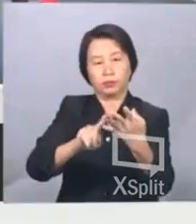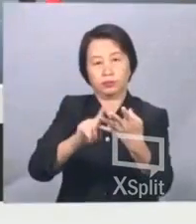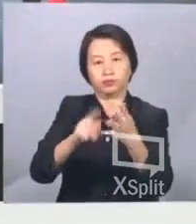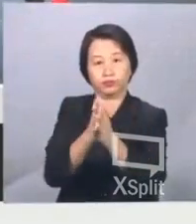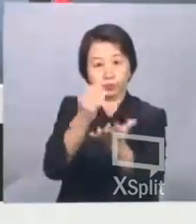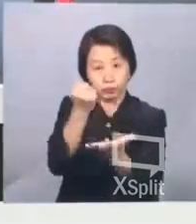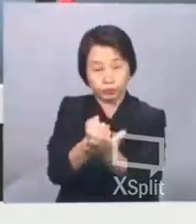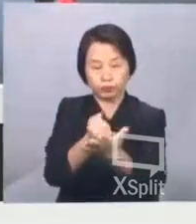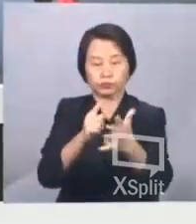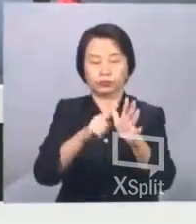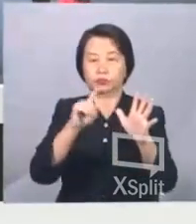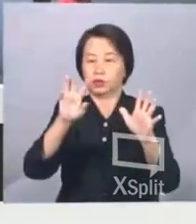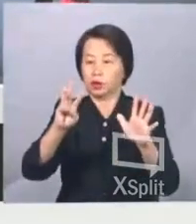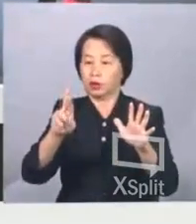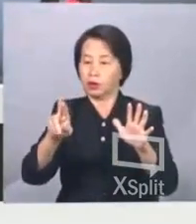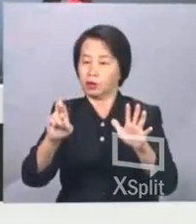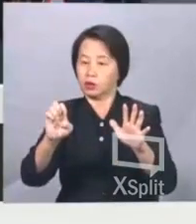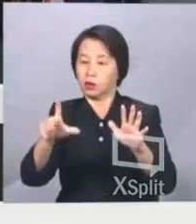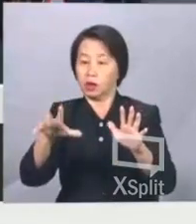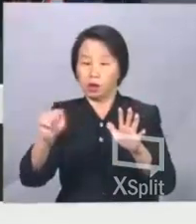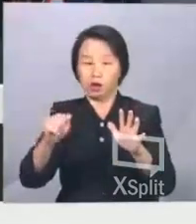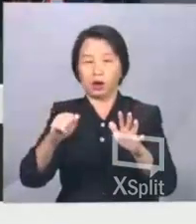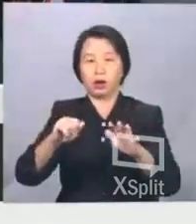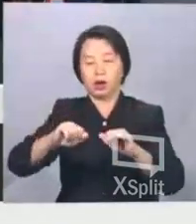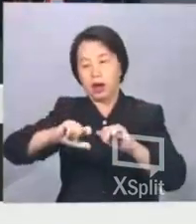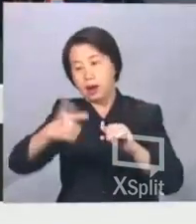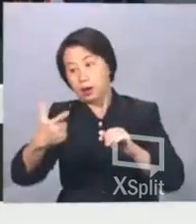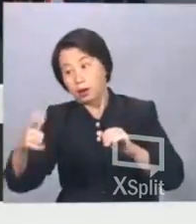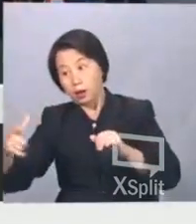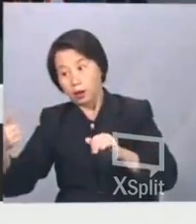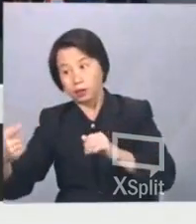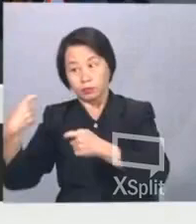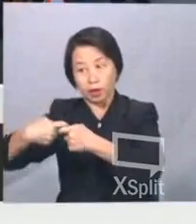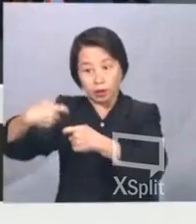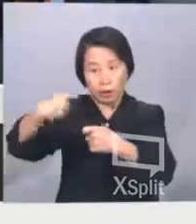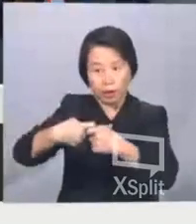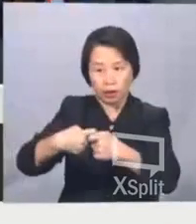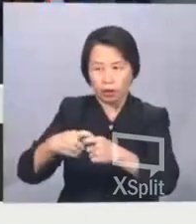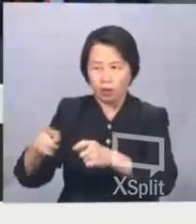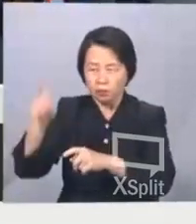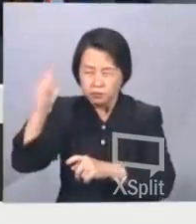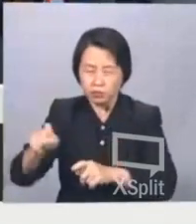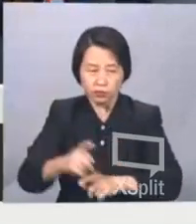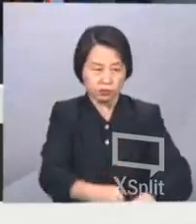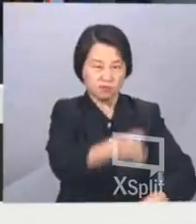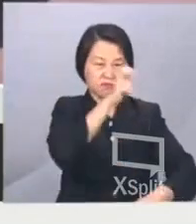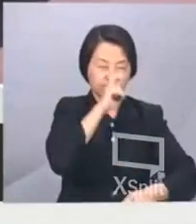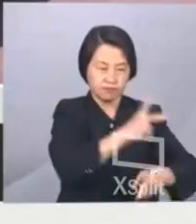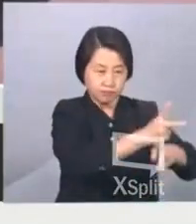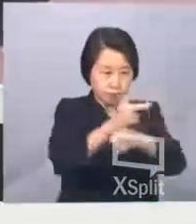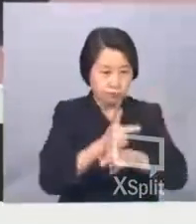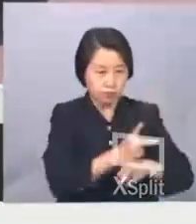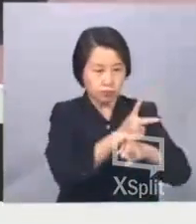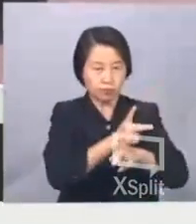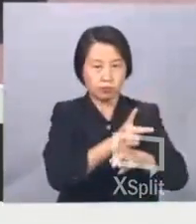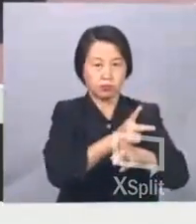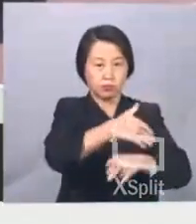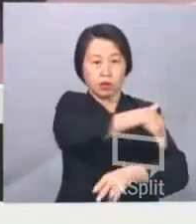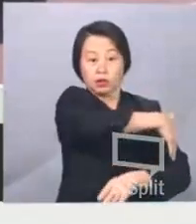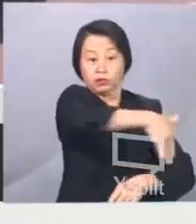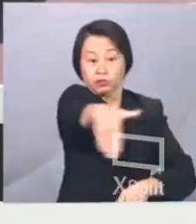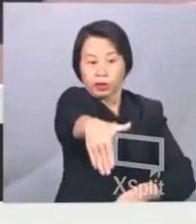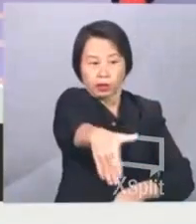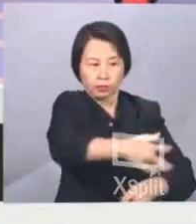rela dan lain-lain agency yang berkaitan supaya perketat kan kawalan di sepanjang sempadan